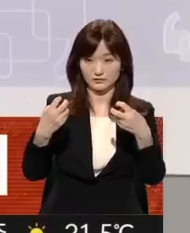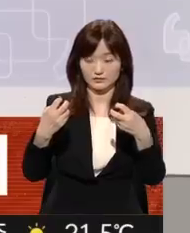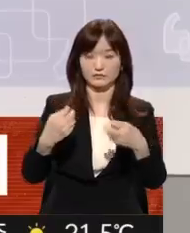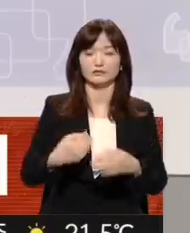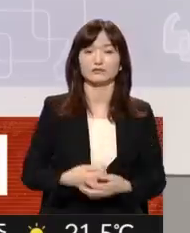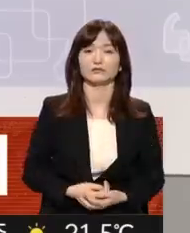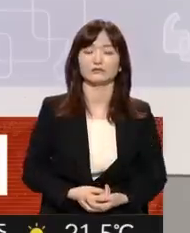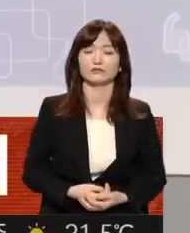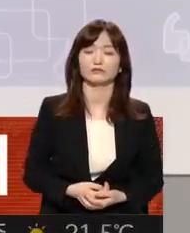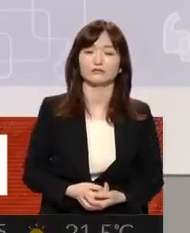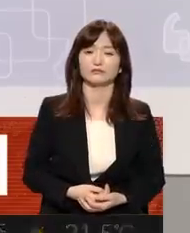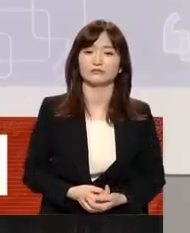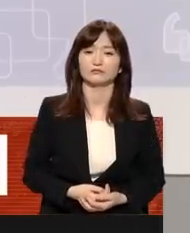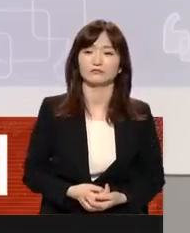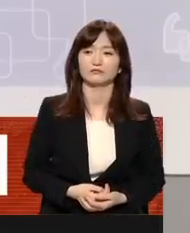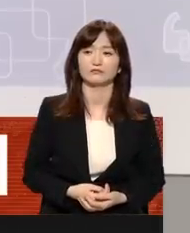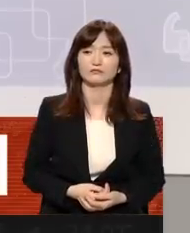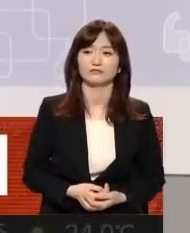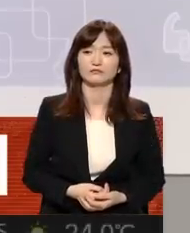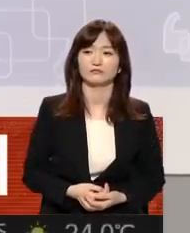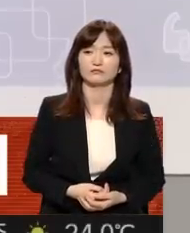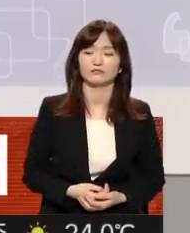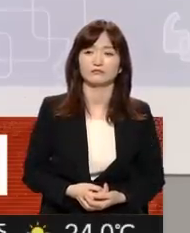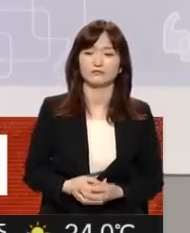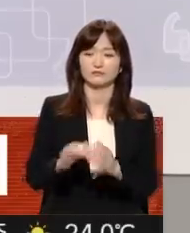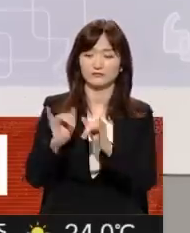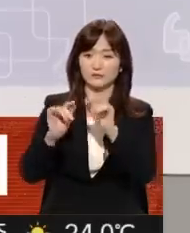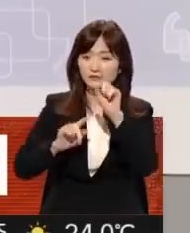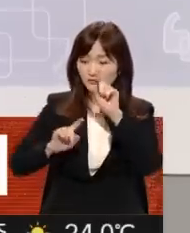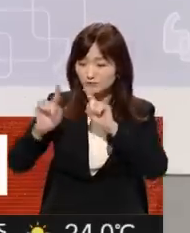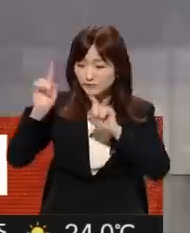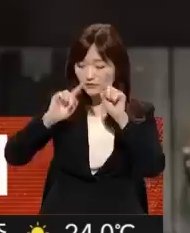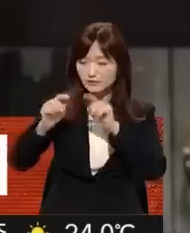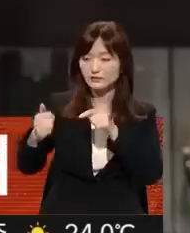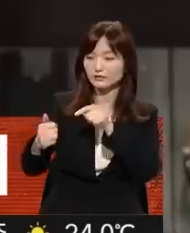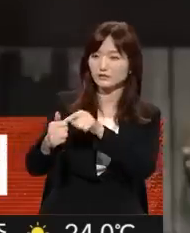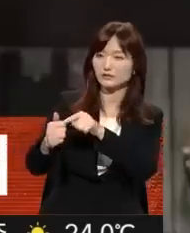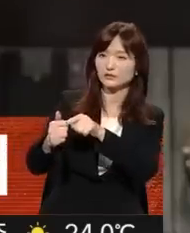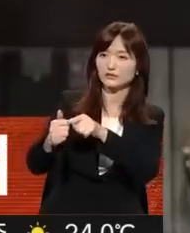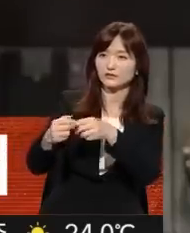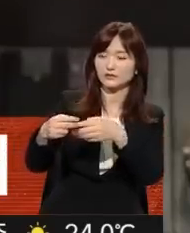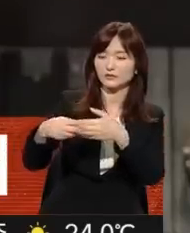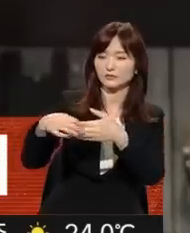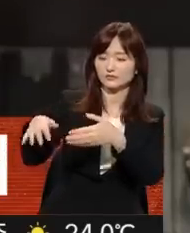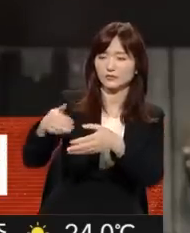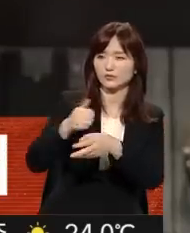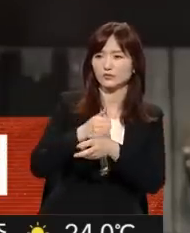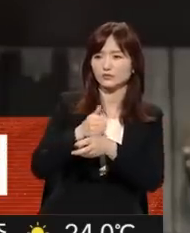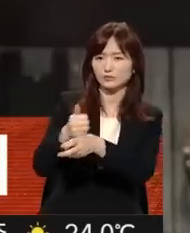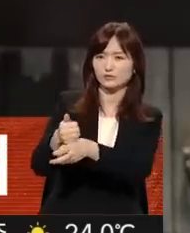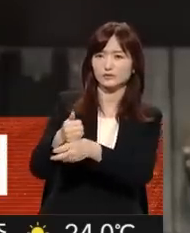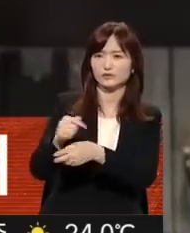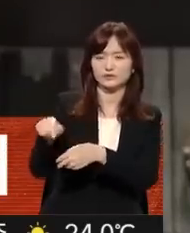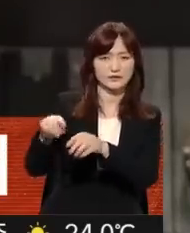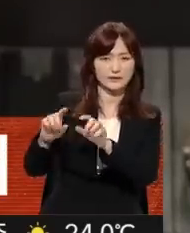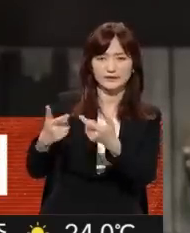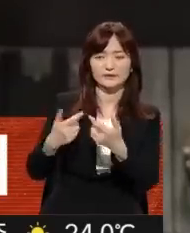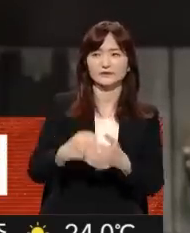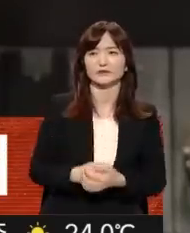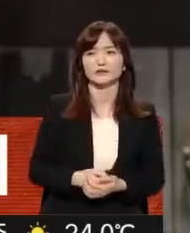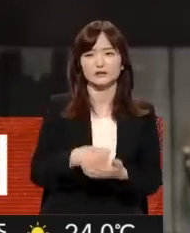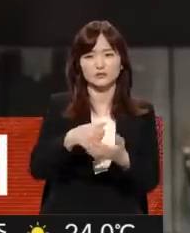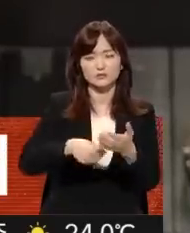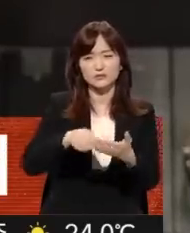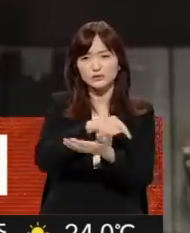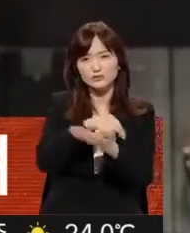설명할까요? 예예. 예. 네. 차량 사고 났을 경우는 사실은 대인 사고 같은 경우에는 상대방을 병원으로 후송해야 됩니다. 그런데 대인 사고 아닐 경우에는 대물